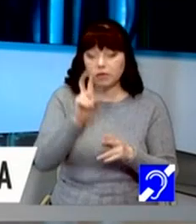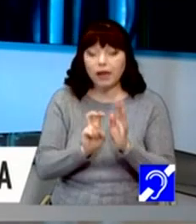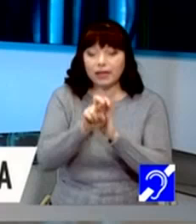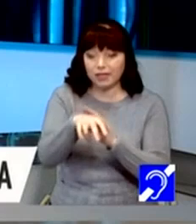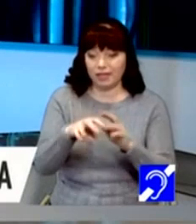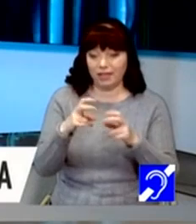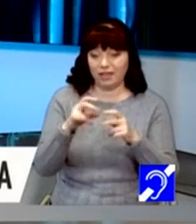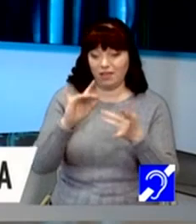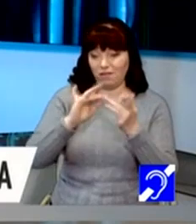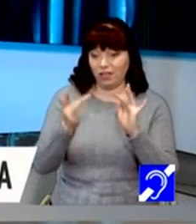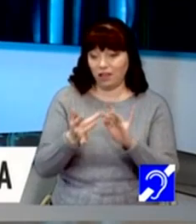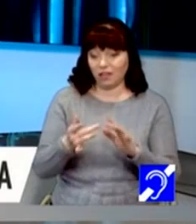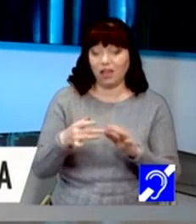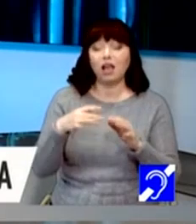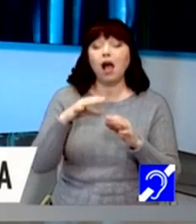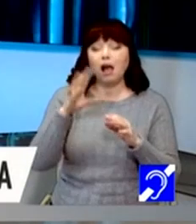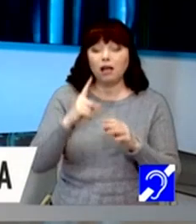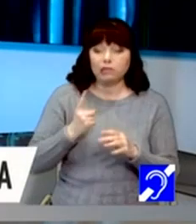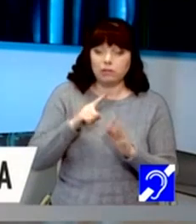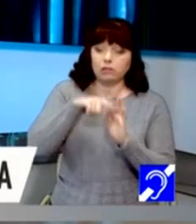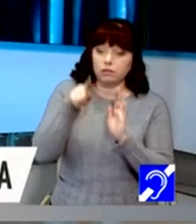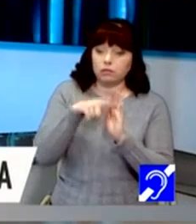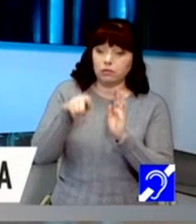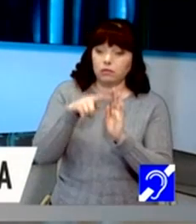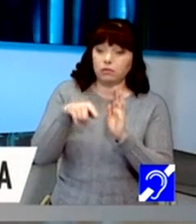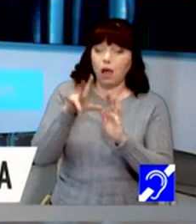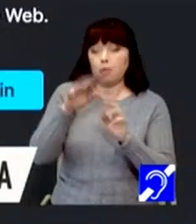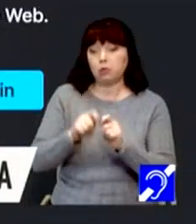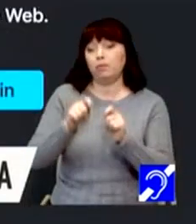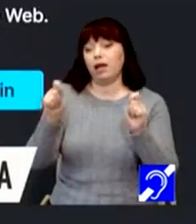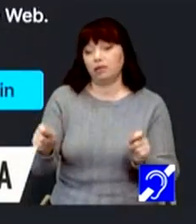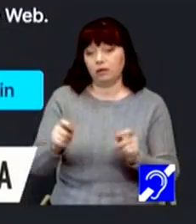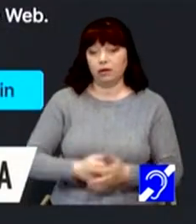internet a acestei au redevenit funcțional a în câteva ori a